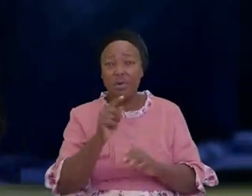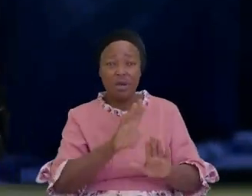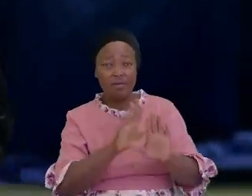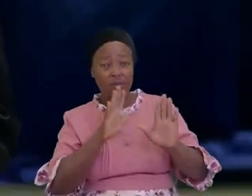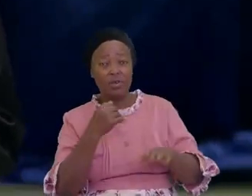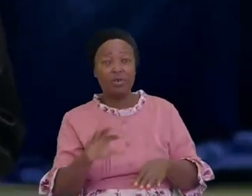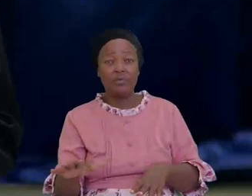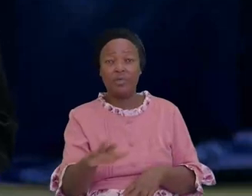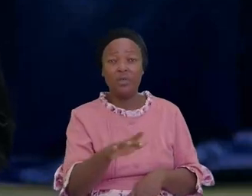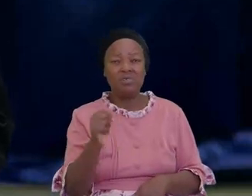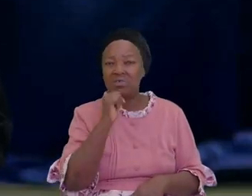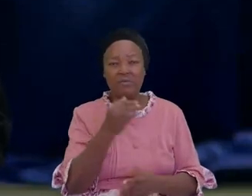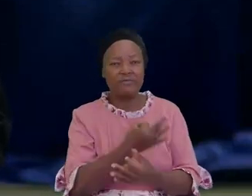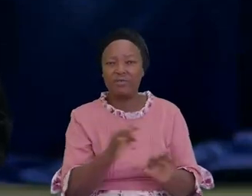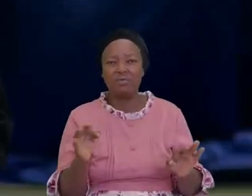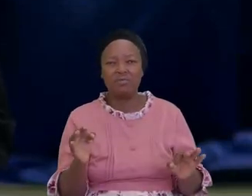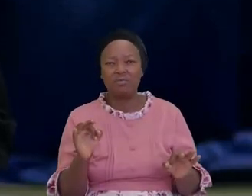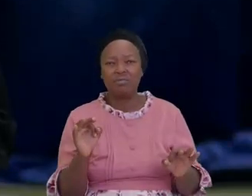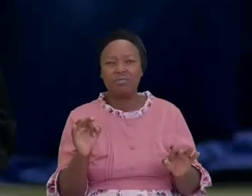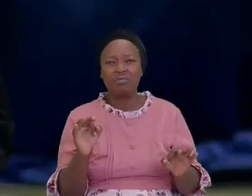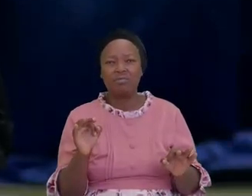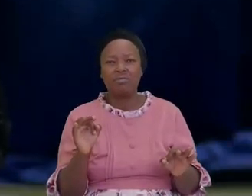Si tu as peur d'eux, tu n'es pas libre.